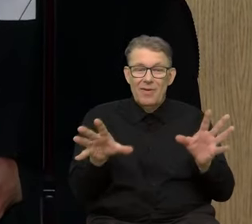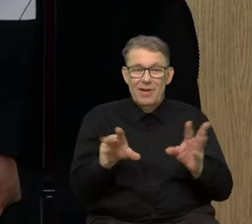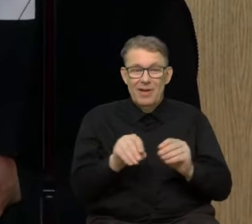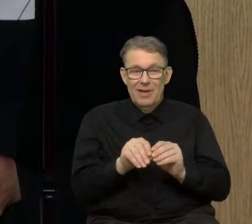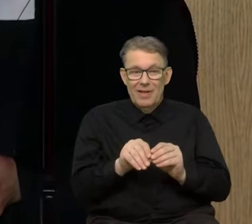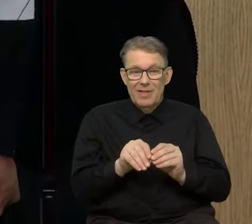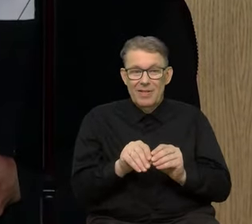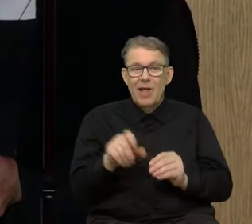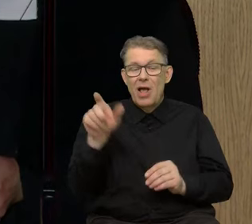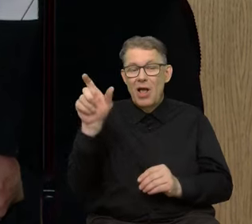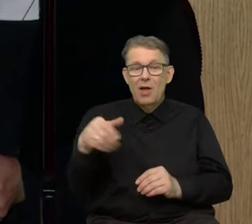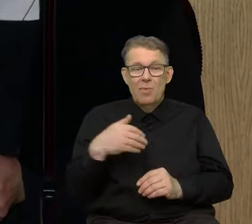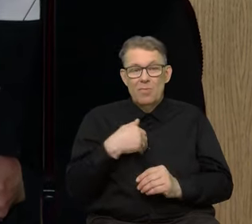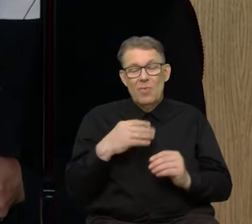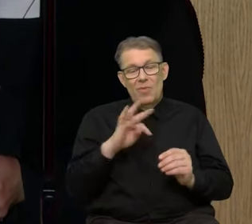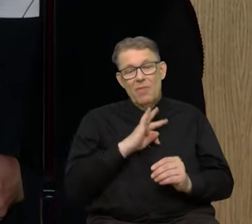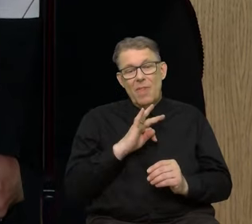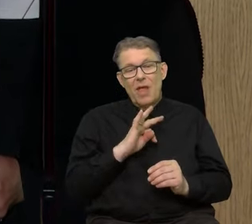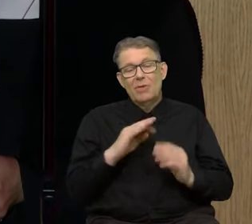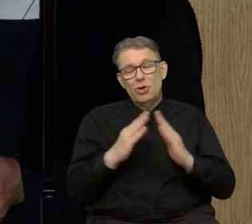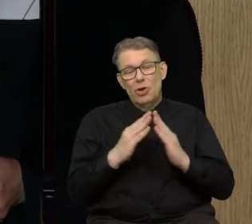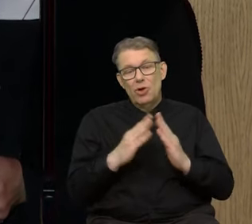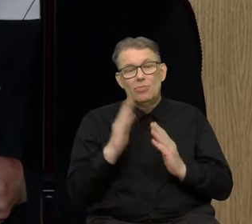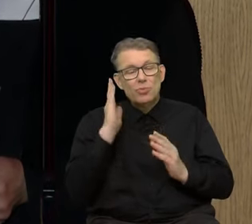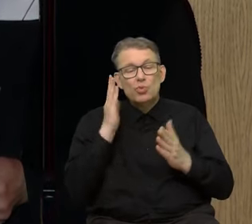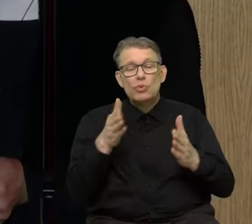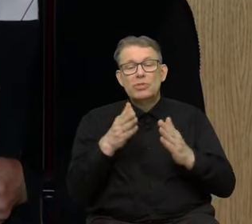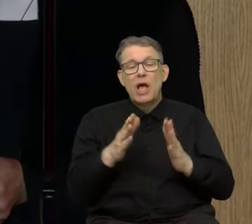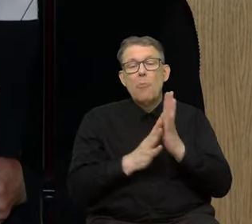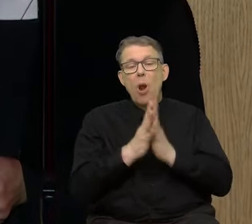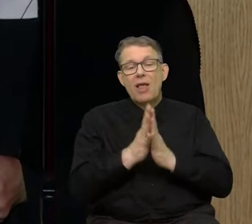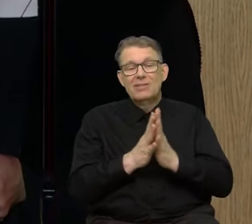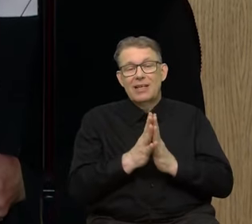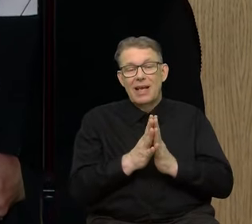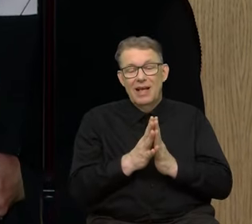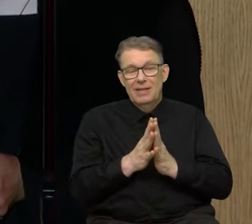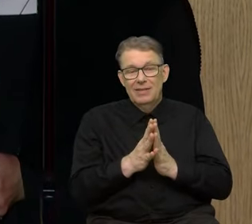gdyż ojciec mieszkał w naszym domu na Poleskiej.